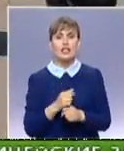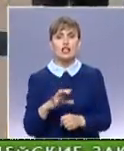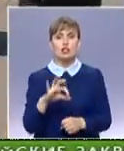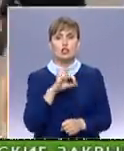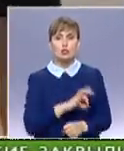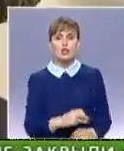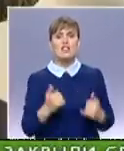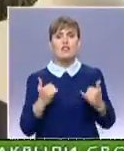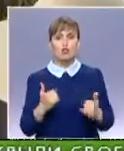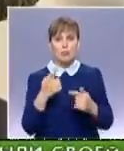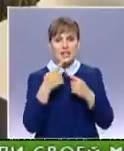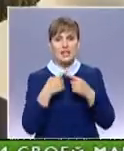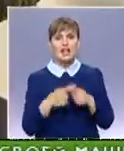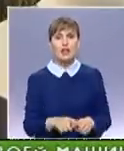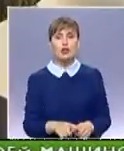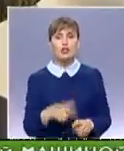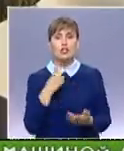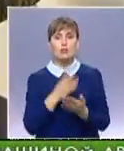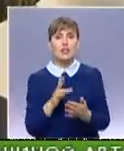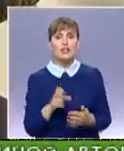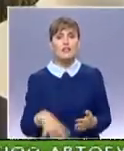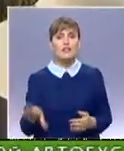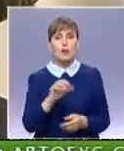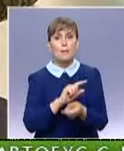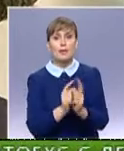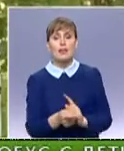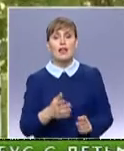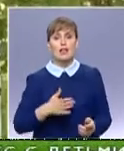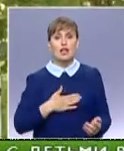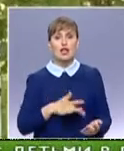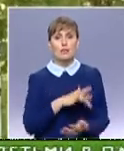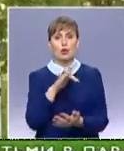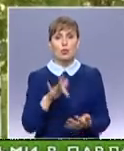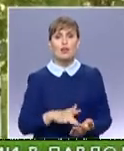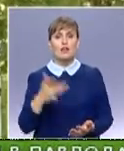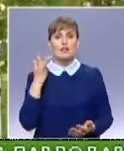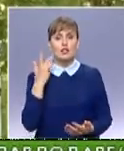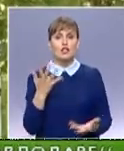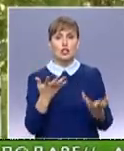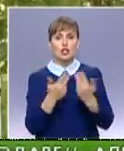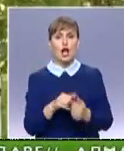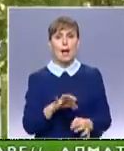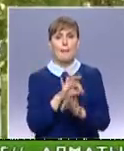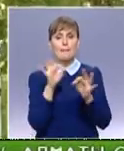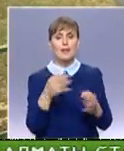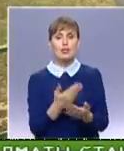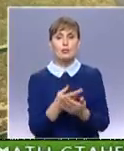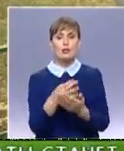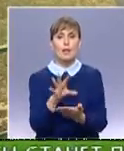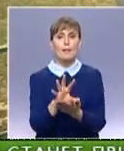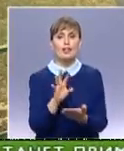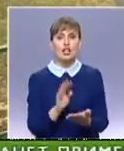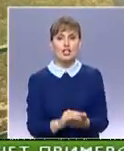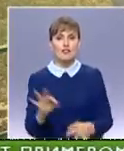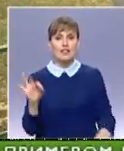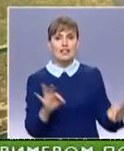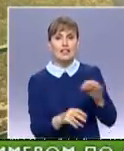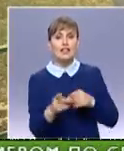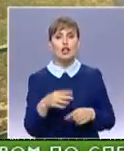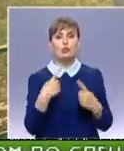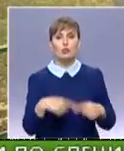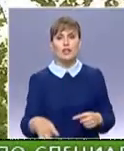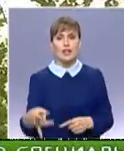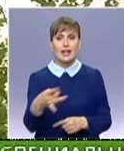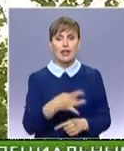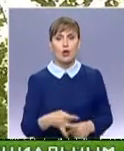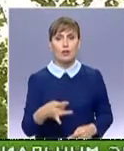использованием современных технологий. Несмотря на все перемены, наш мегаполис всегда считался образцом для подражания в архитектуре для других